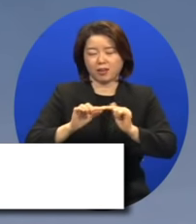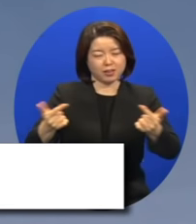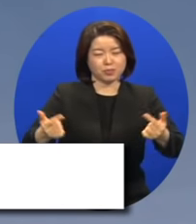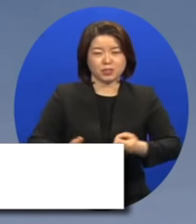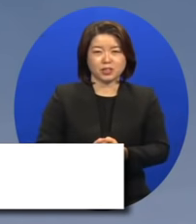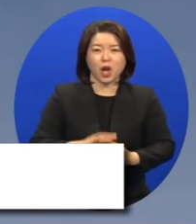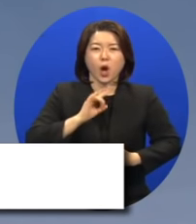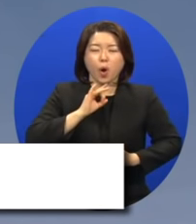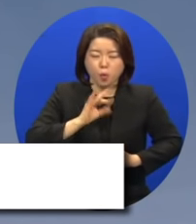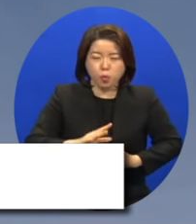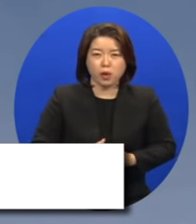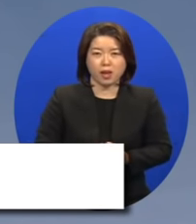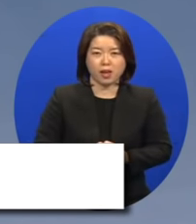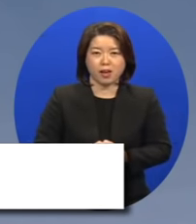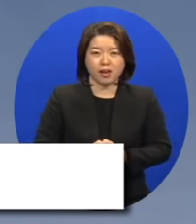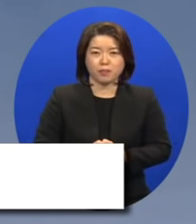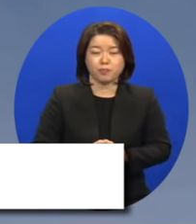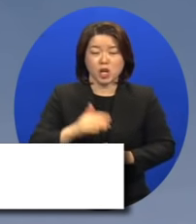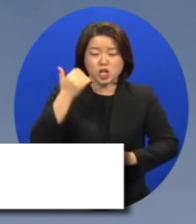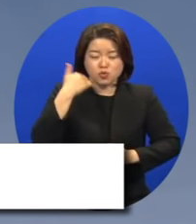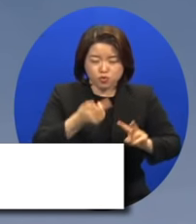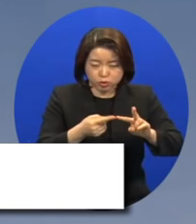하나님은자신의 몸